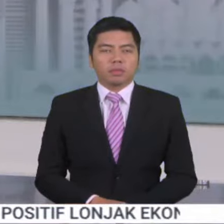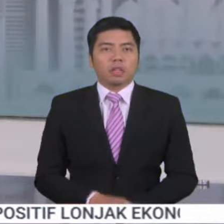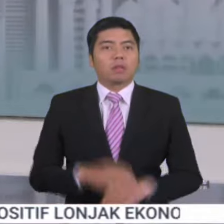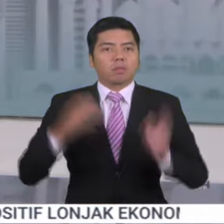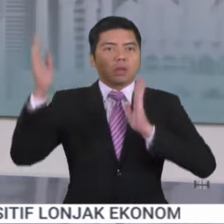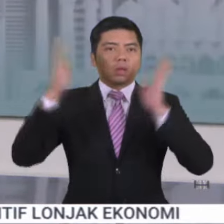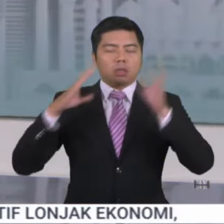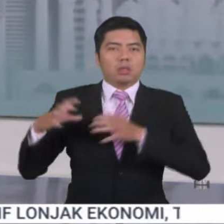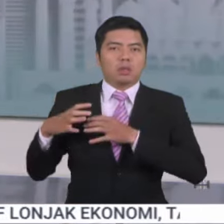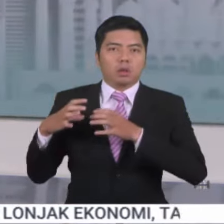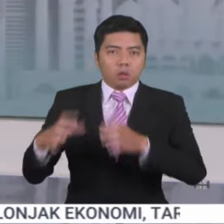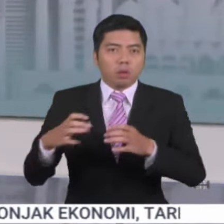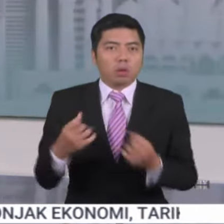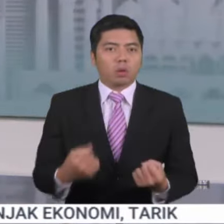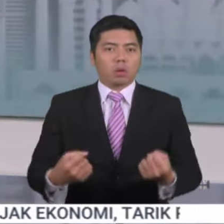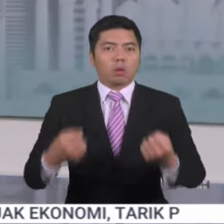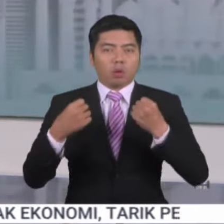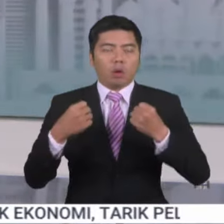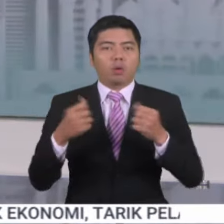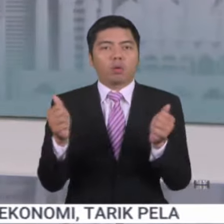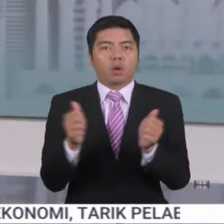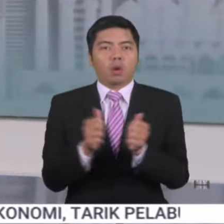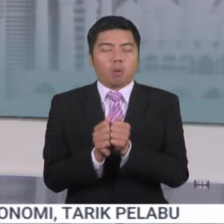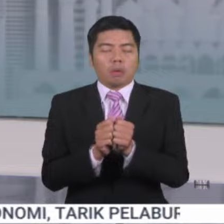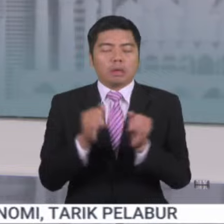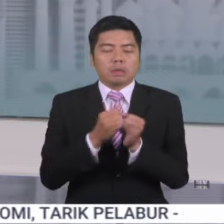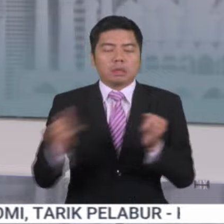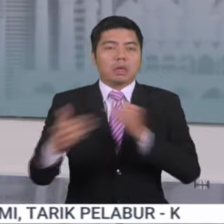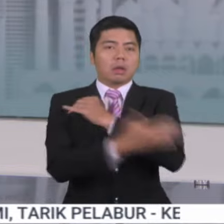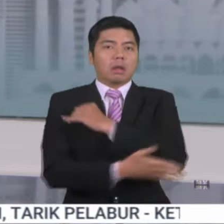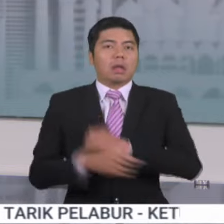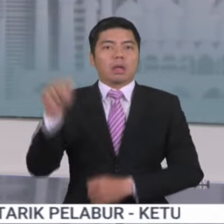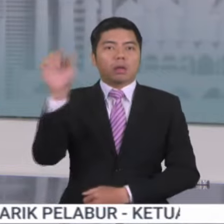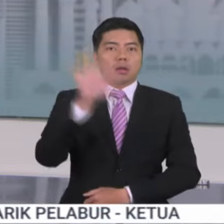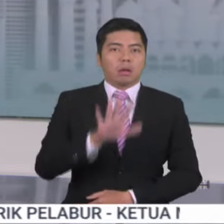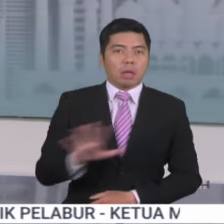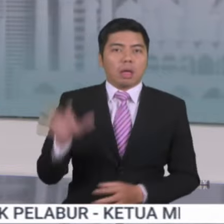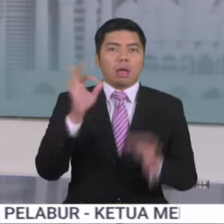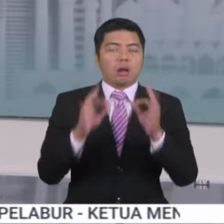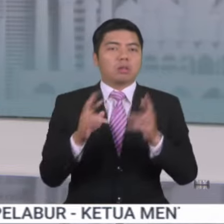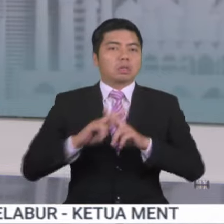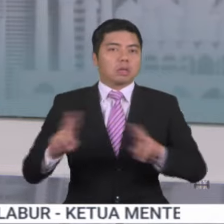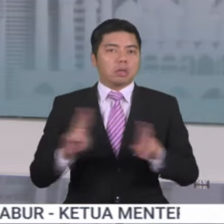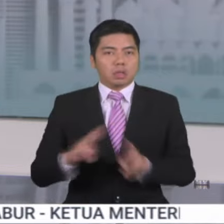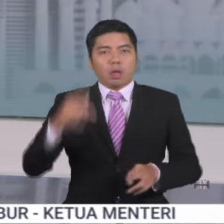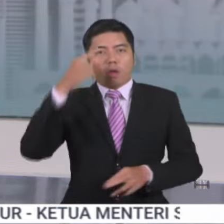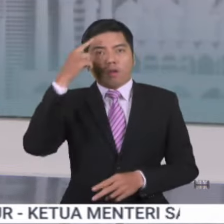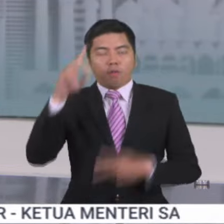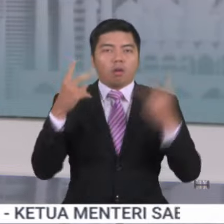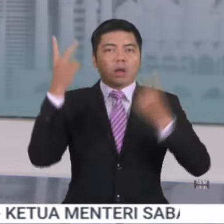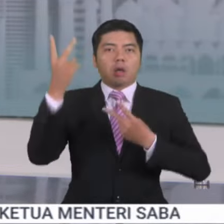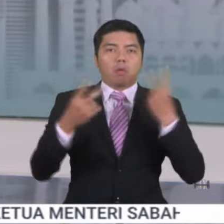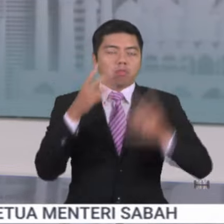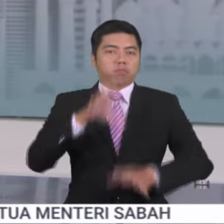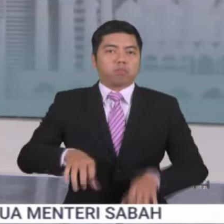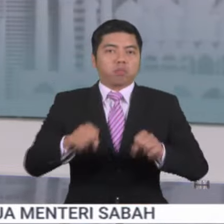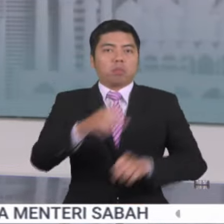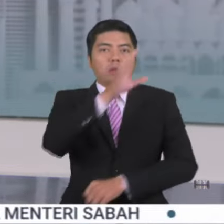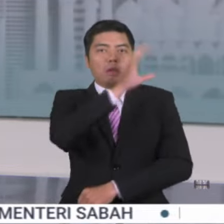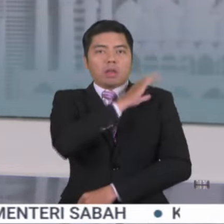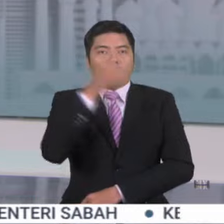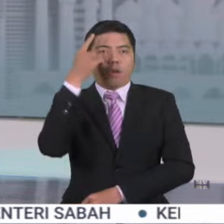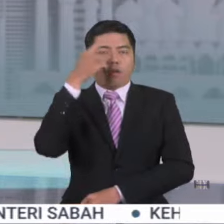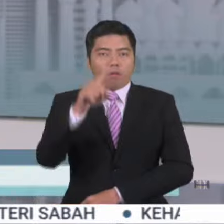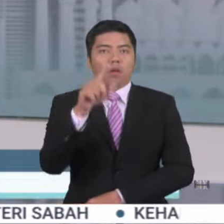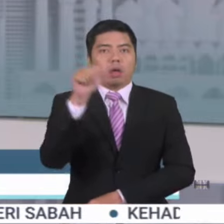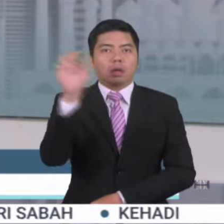Malaysia komited perkukuh hubungan erat dengan negara jiran ASEAN ketika negara sedang bersiap sedia mengambil alih jawatan pengerusi